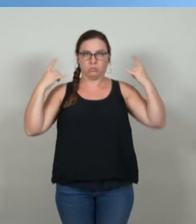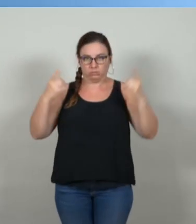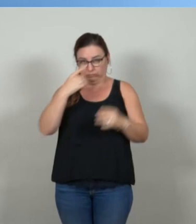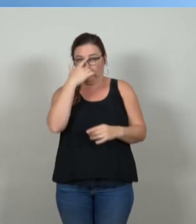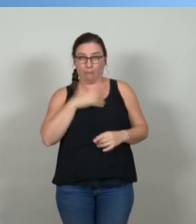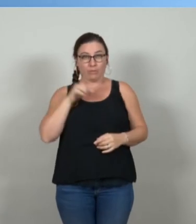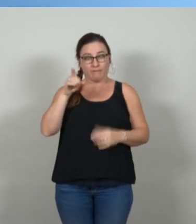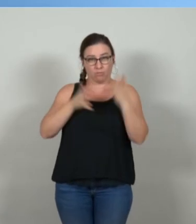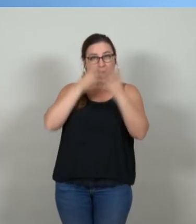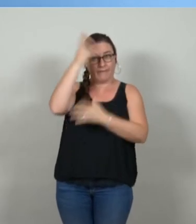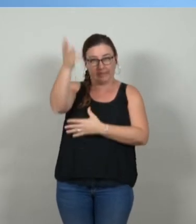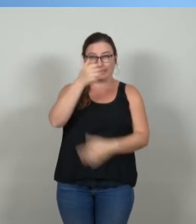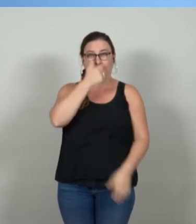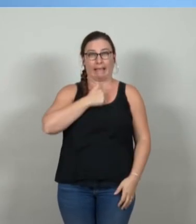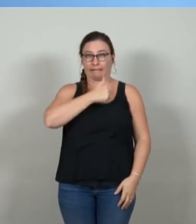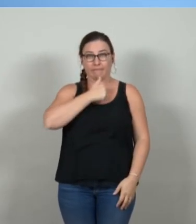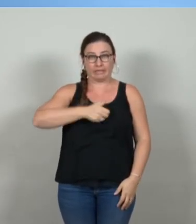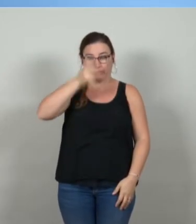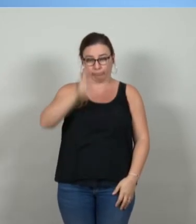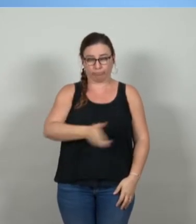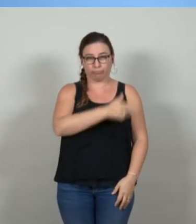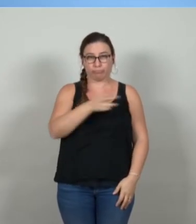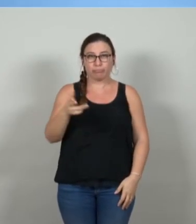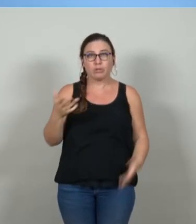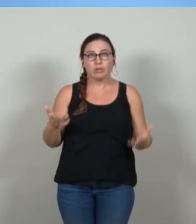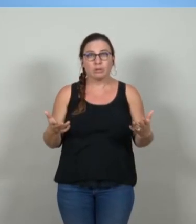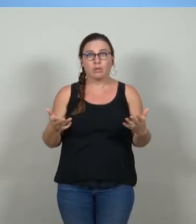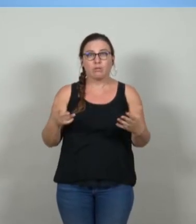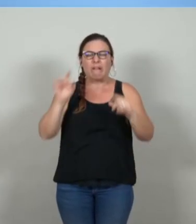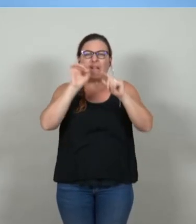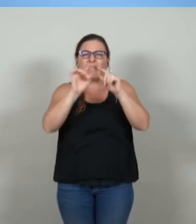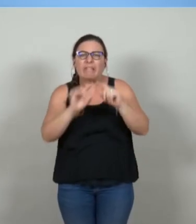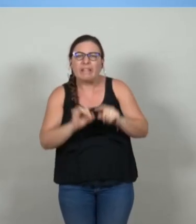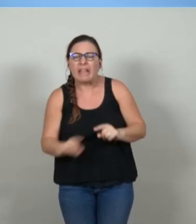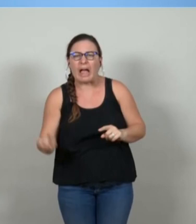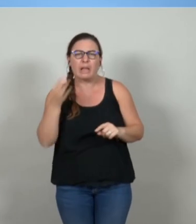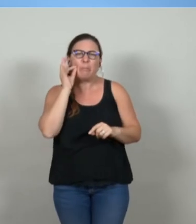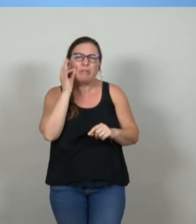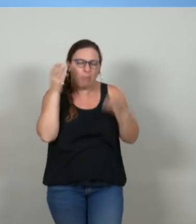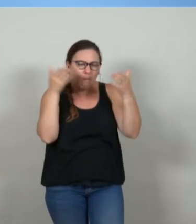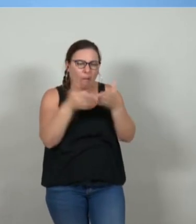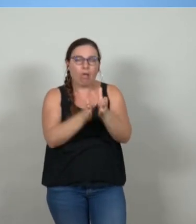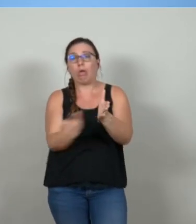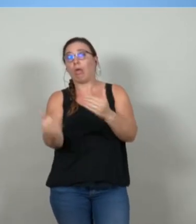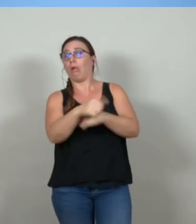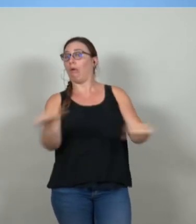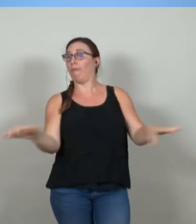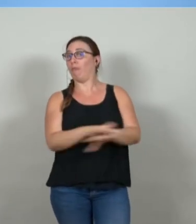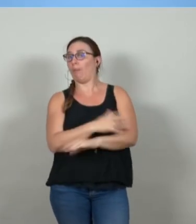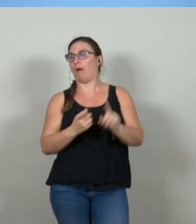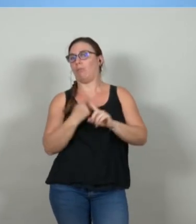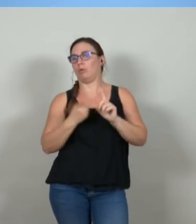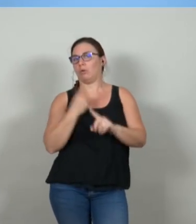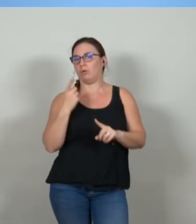sacrifiez l'avenir vous vous étendez bien sûr en détail sur des rustines pour cacher l'essentiel non